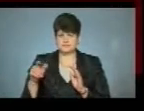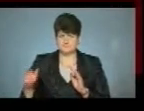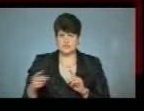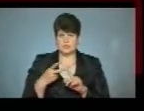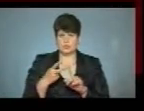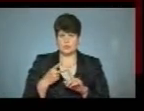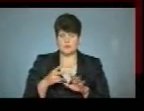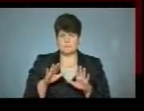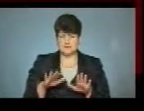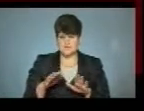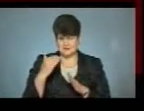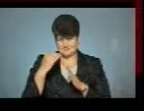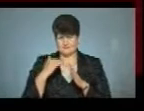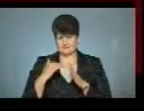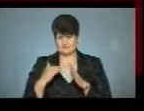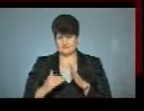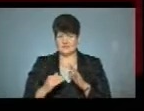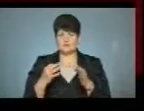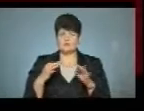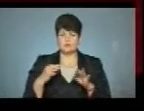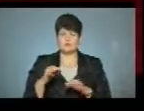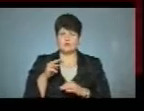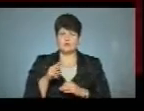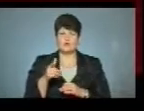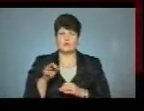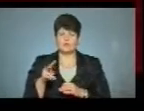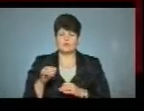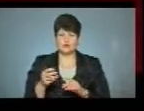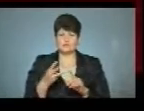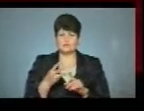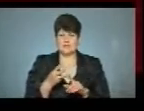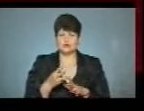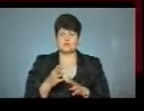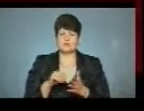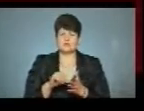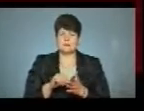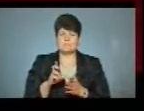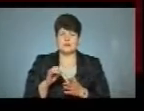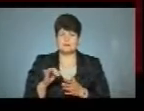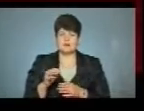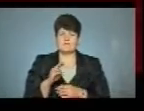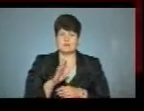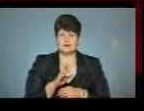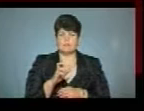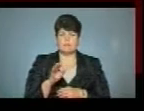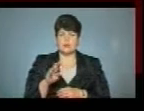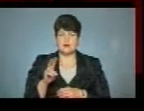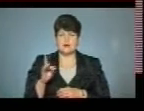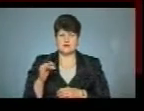другому місці, згідно з результатами голосування, свободівець Михайло Головко, на третьому – представник «Батьківщини» Вадим Боярський.